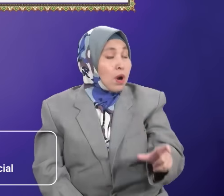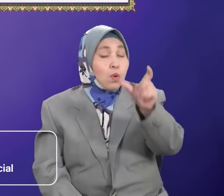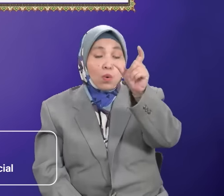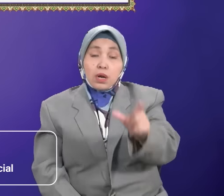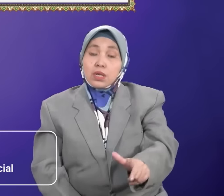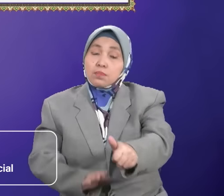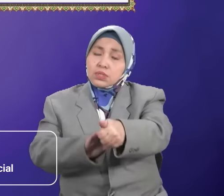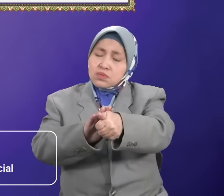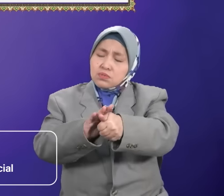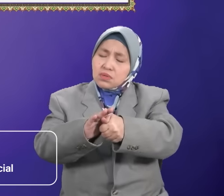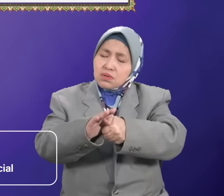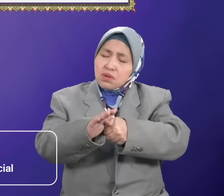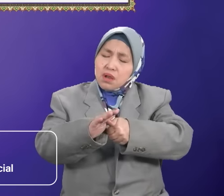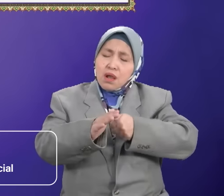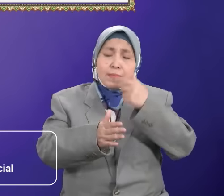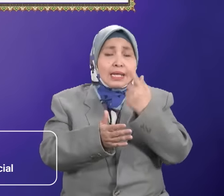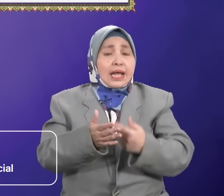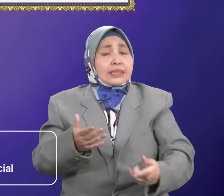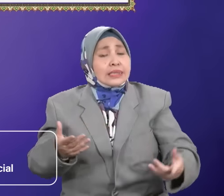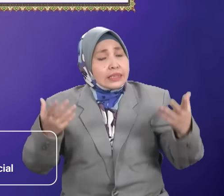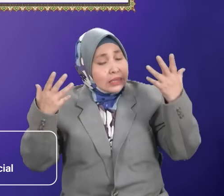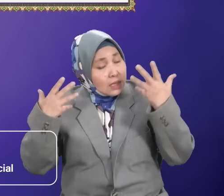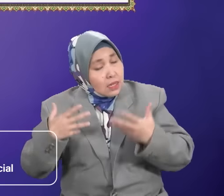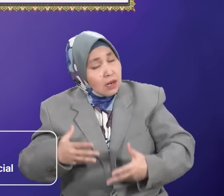Na yaktumu namanya